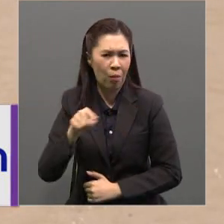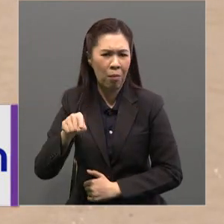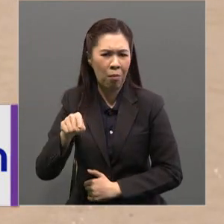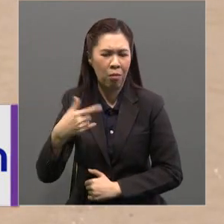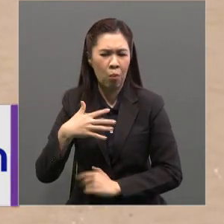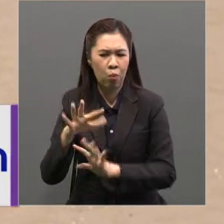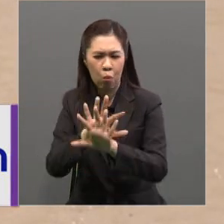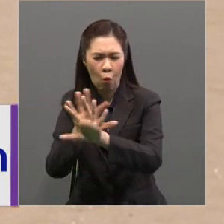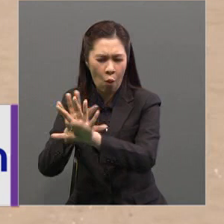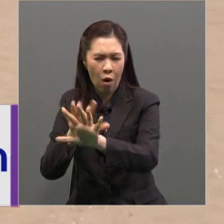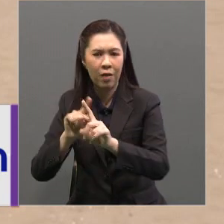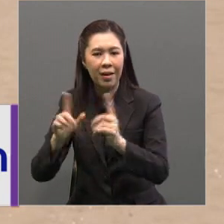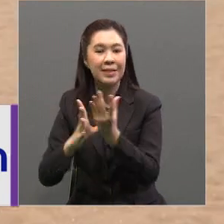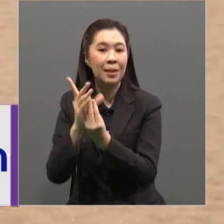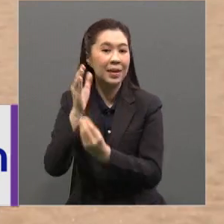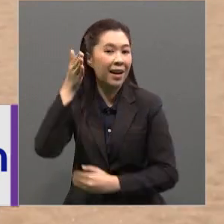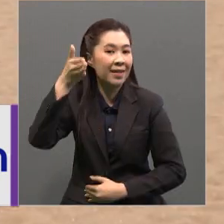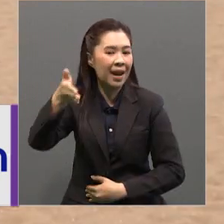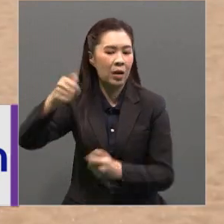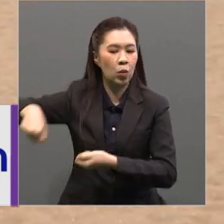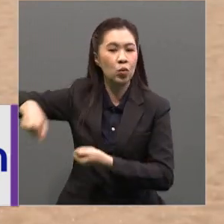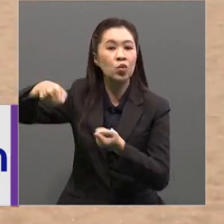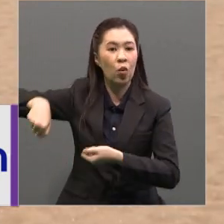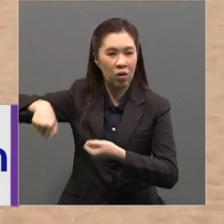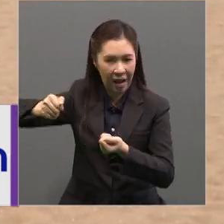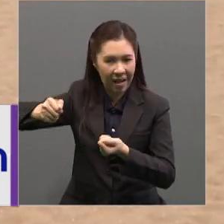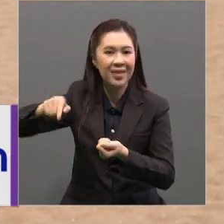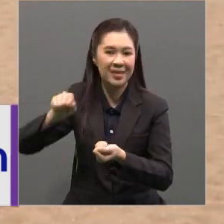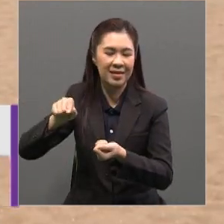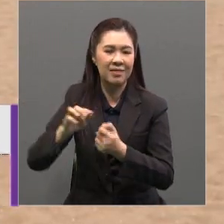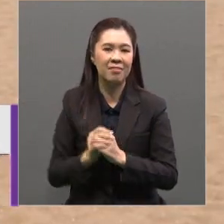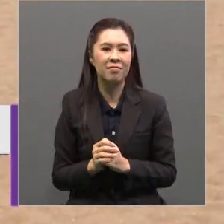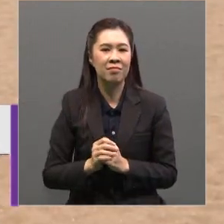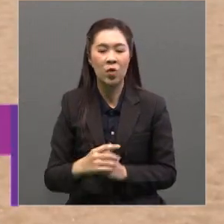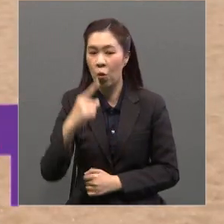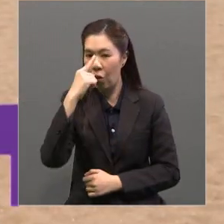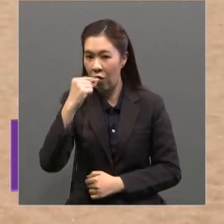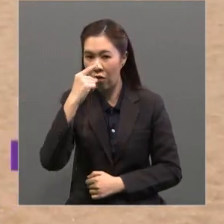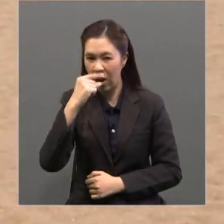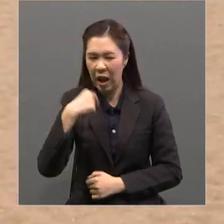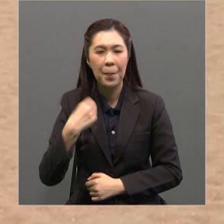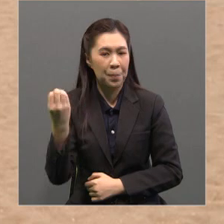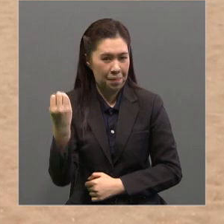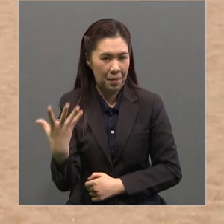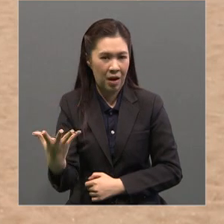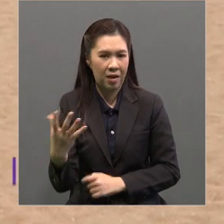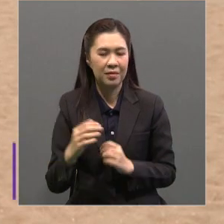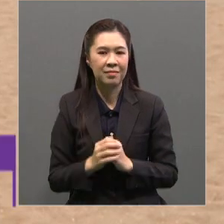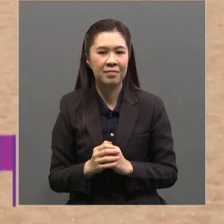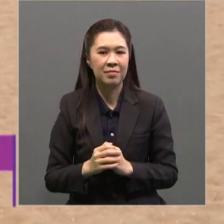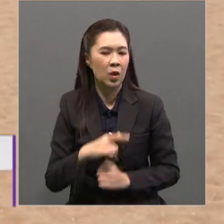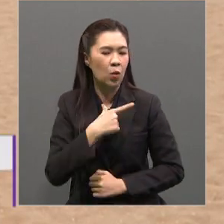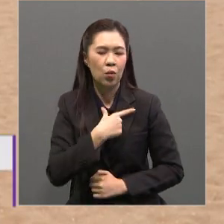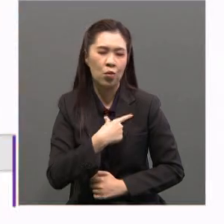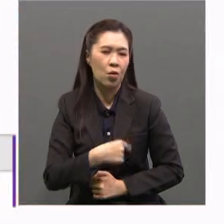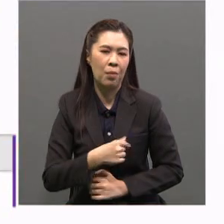ช่ค่ะแล้วก็สัปดาห์หน้าเนี่ยมันเป็นช่วงสงกรานต์มันเป็นช่วงไฮซีซั่นเพราะฉะนั้นชาวต่างชาติค่อนข้างที่จะเยอะมากทีเดียวแล้วก็ชอบไปนอน